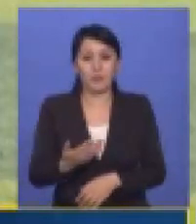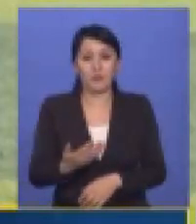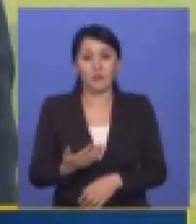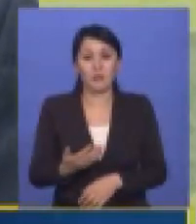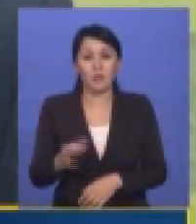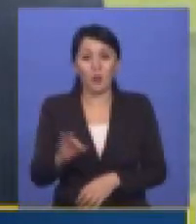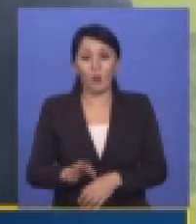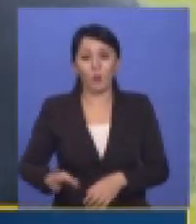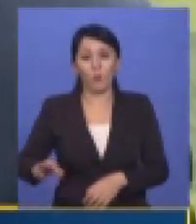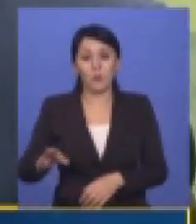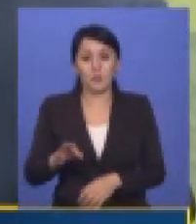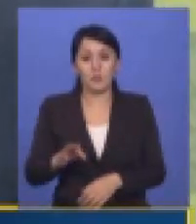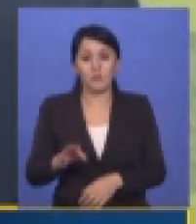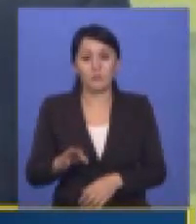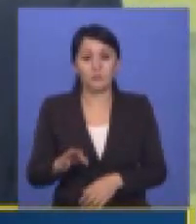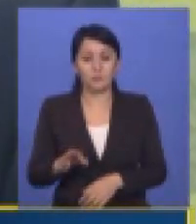біздің облыстық